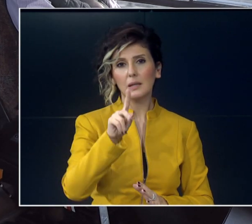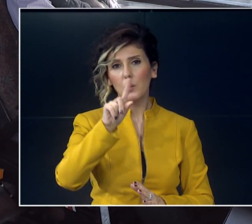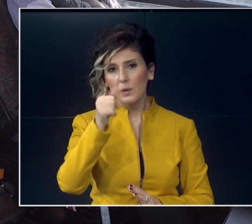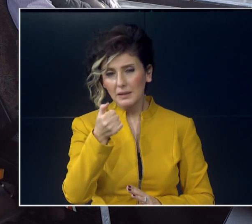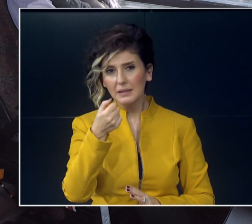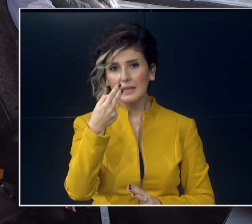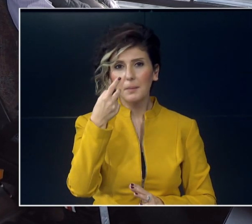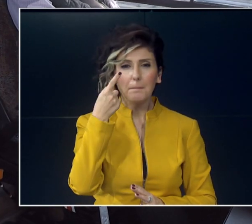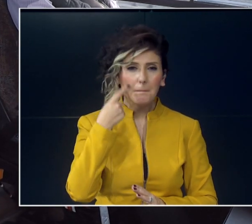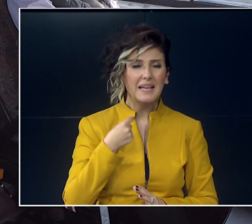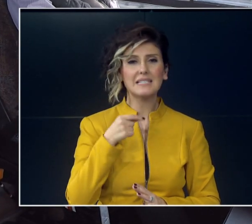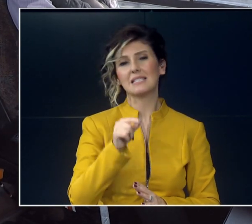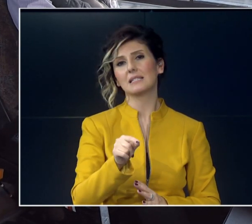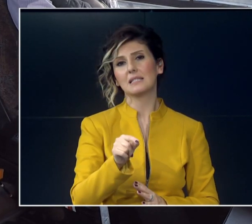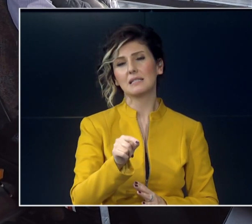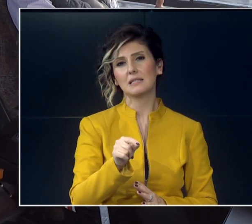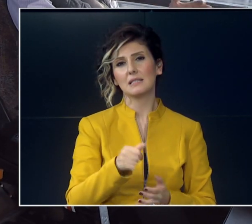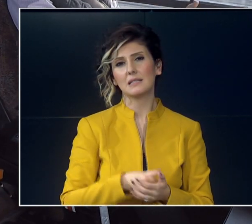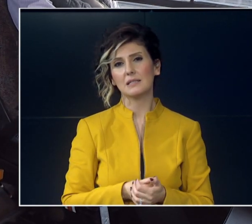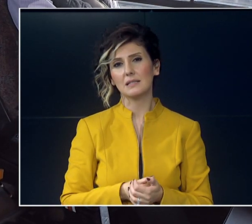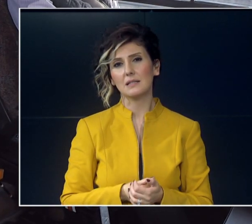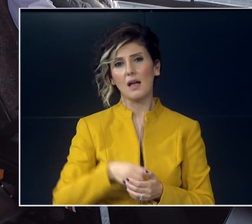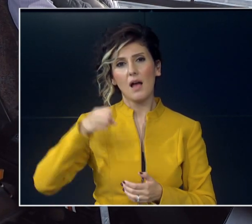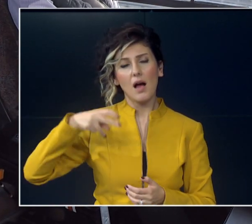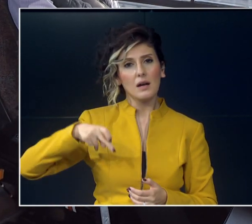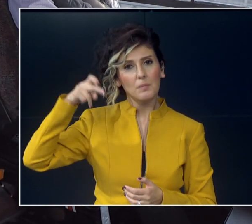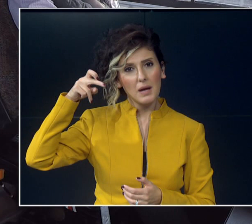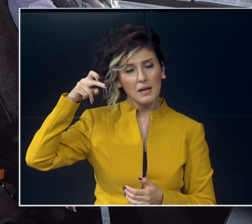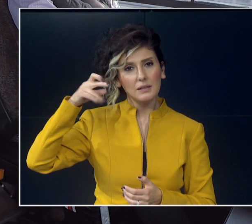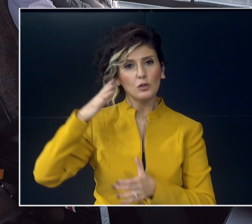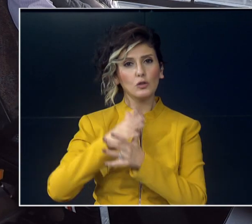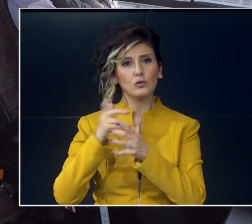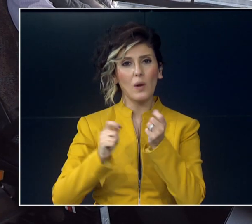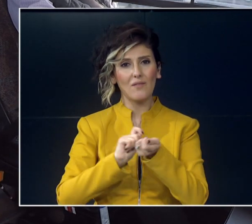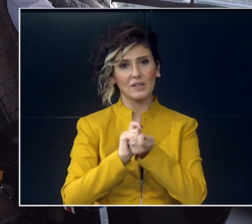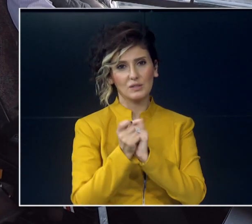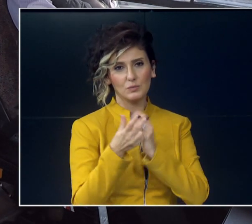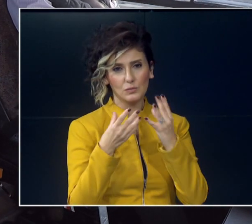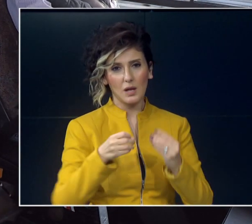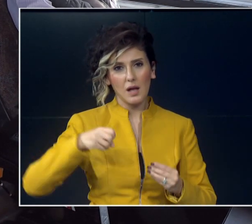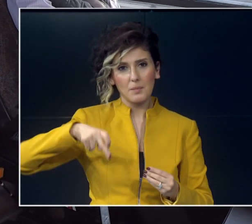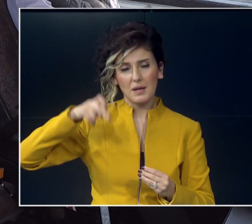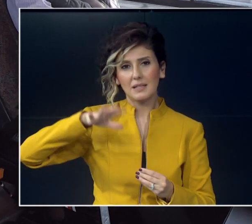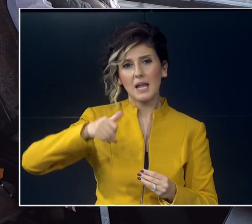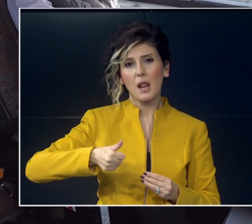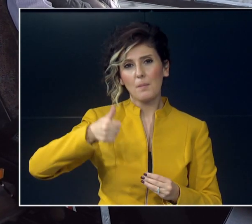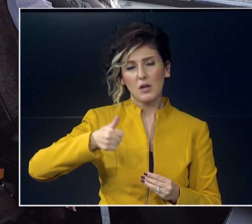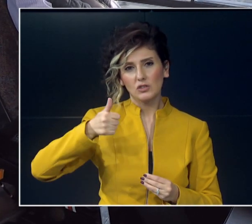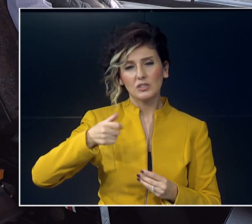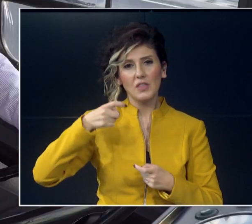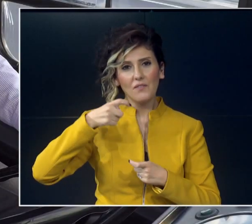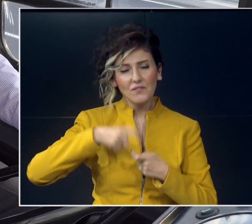2016 Mayıs'ında AK Parti'de bir görev değişimi oldu. AK Parti Genel Başkanı ve